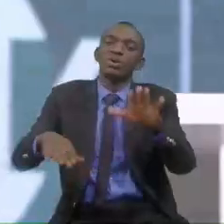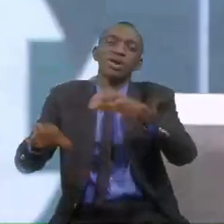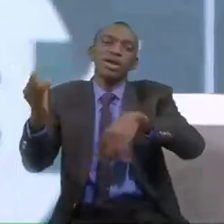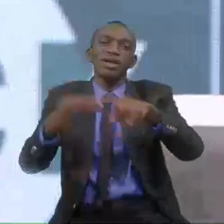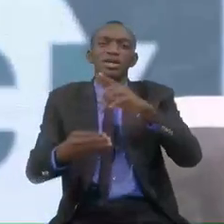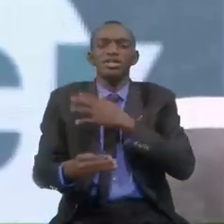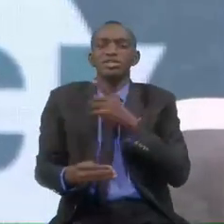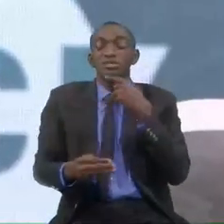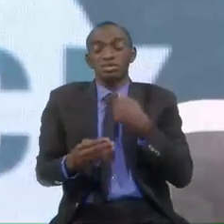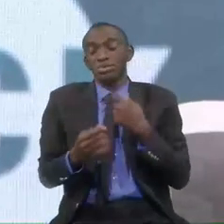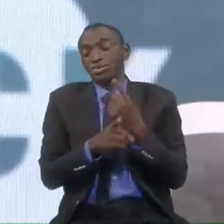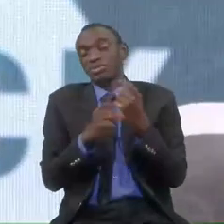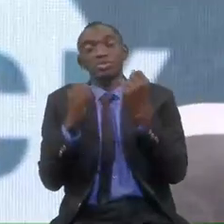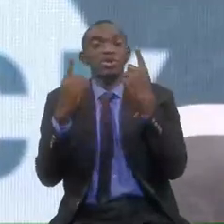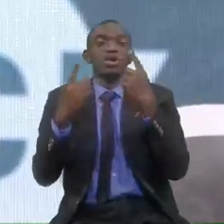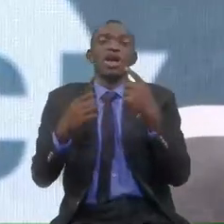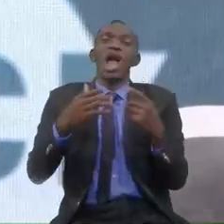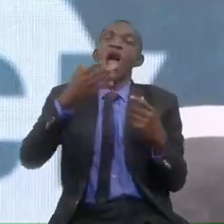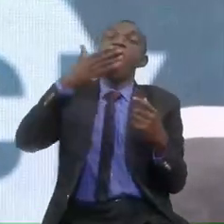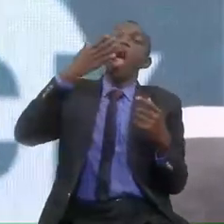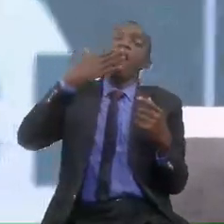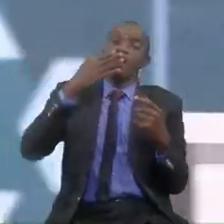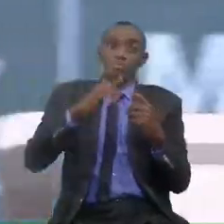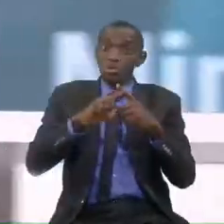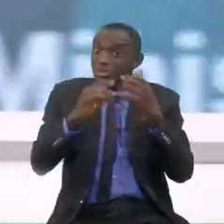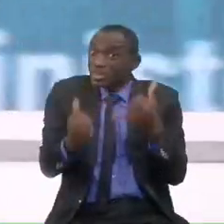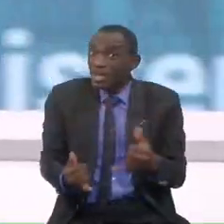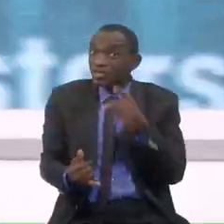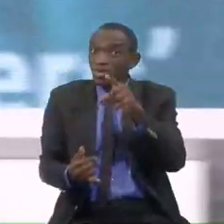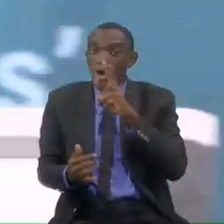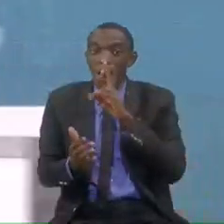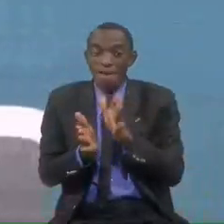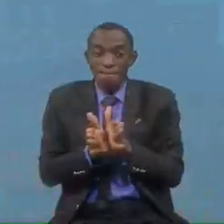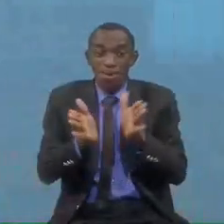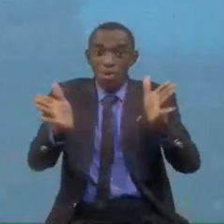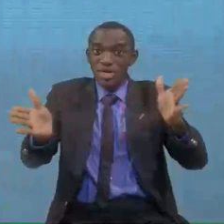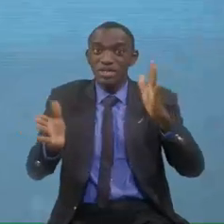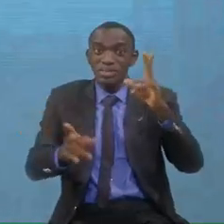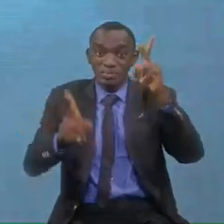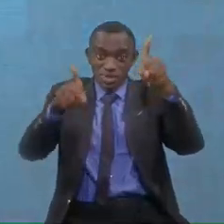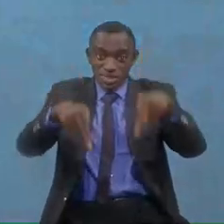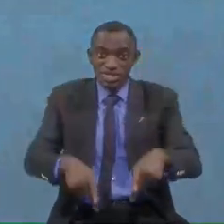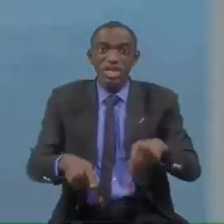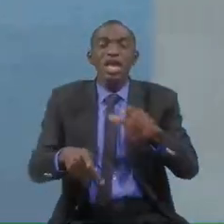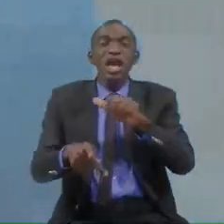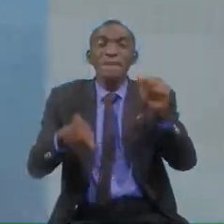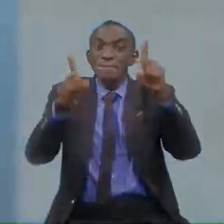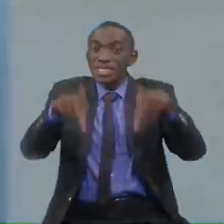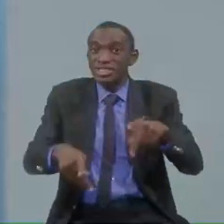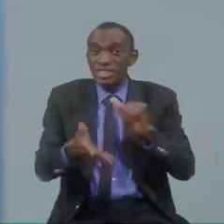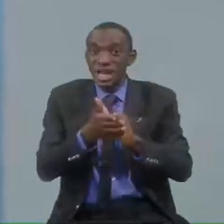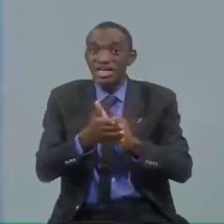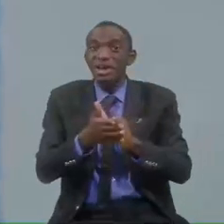la bouche. Maintenant, vous êtes maintenant un personnage public. Maintenant, vous êtes quelqu'un